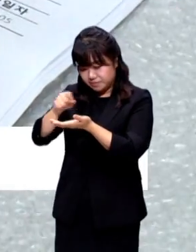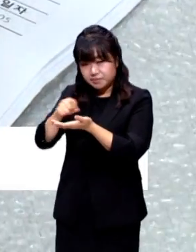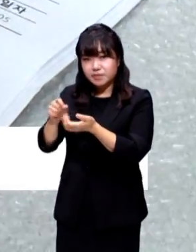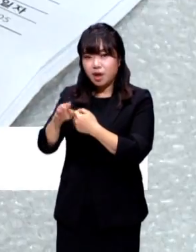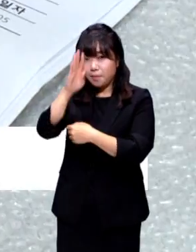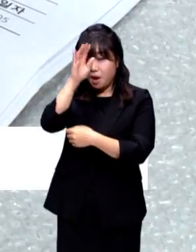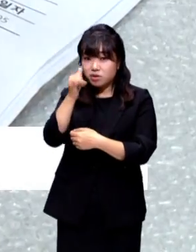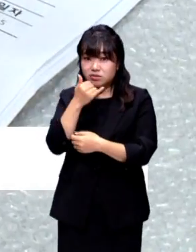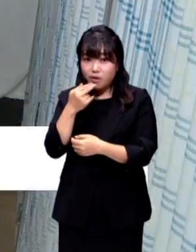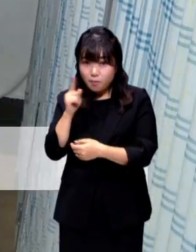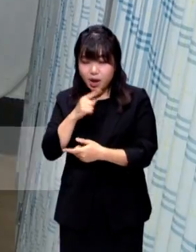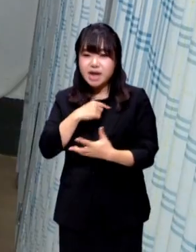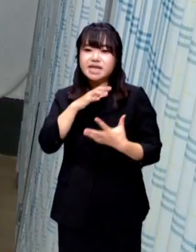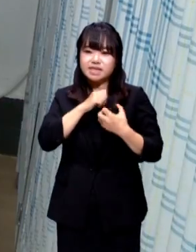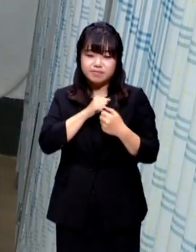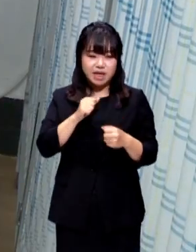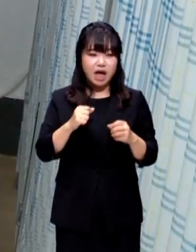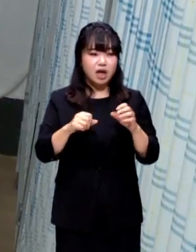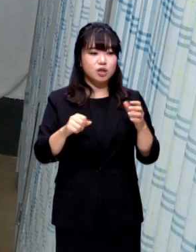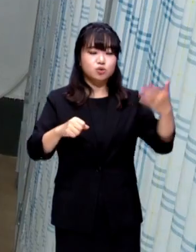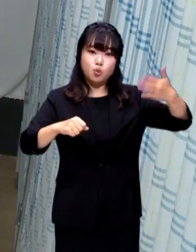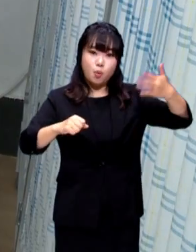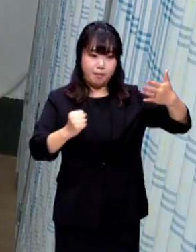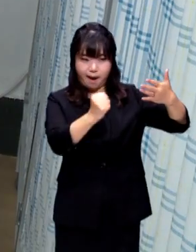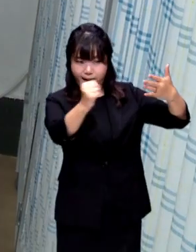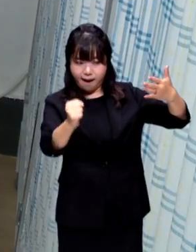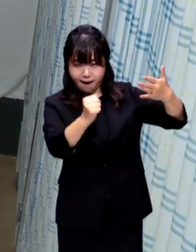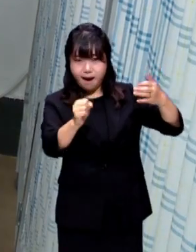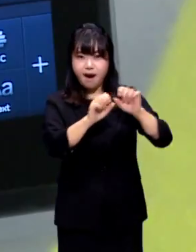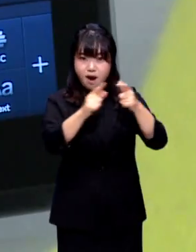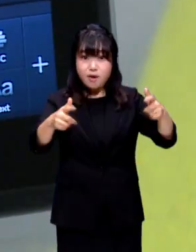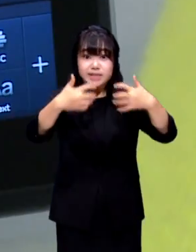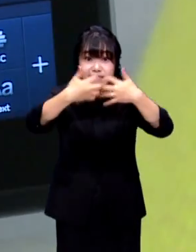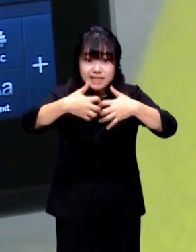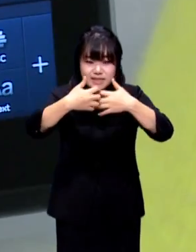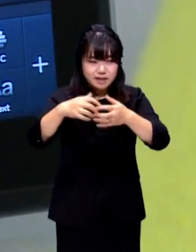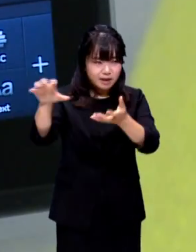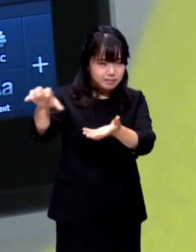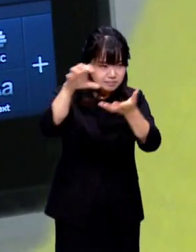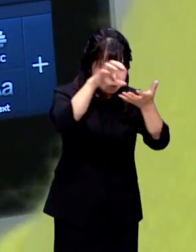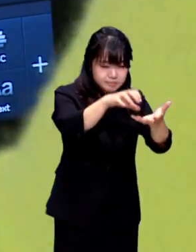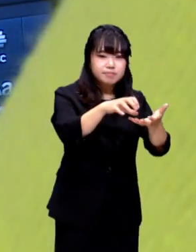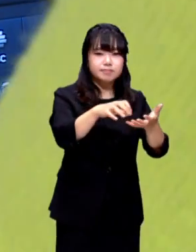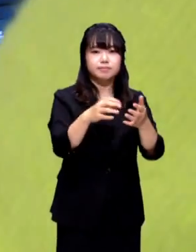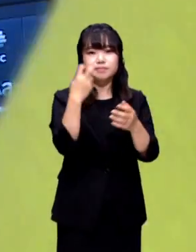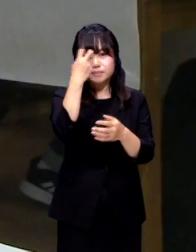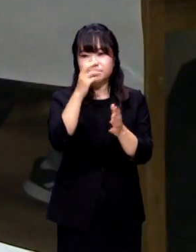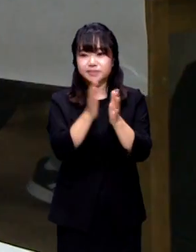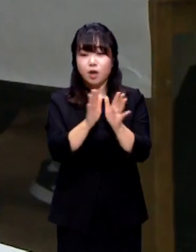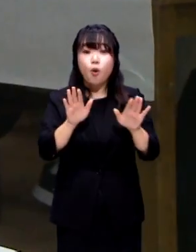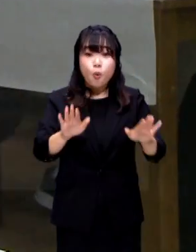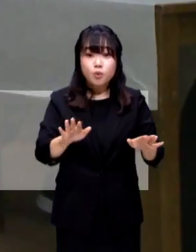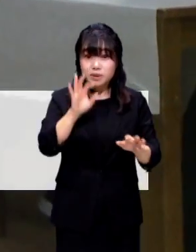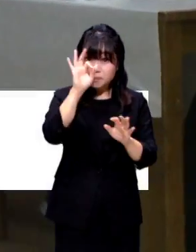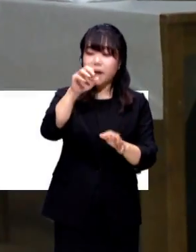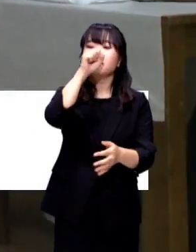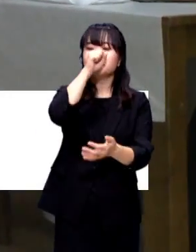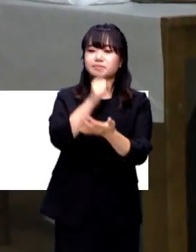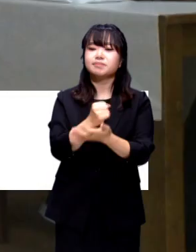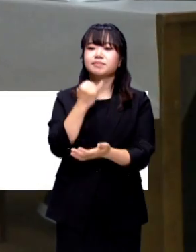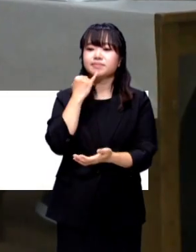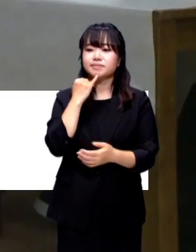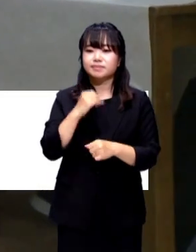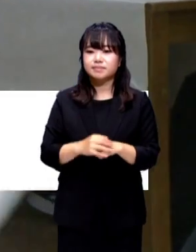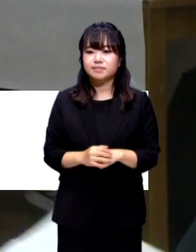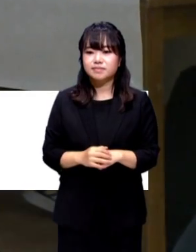유무, 심장 초음파 장비 등을 활용한 정밀 검사가 이어집니다. 오늘은 괜찮으세요? 네? 다시